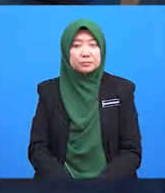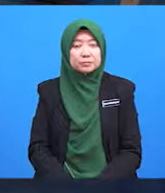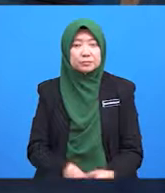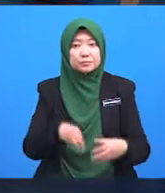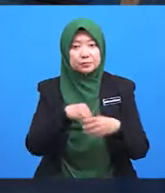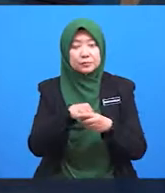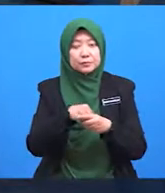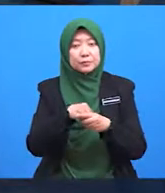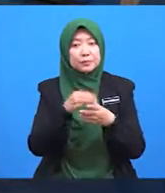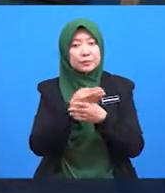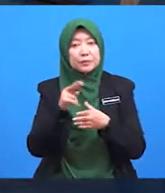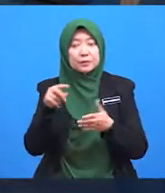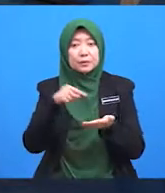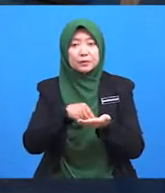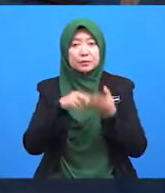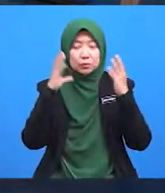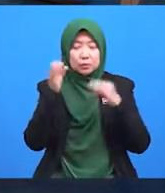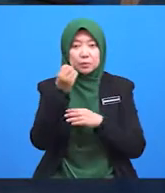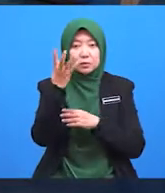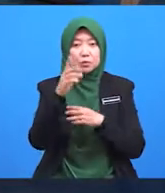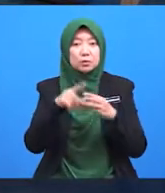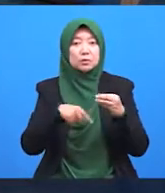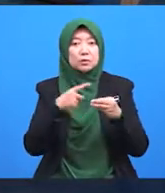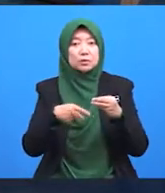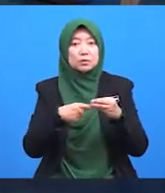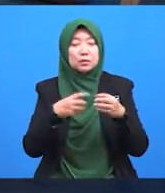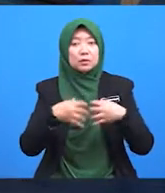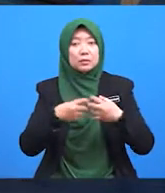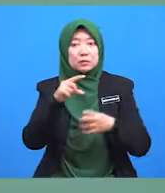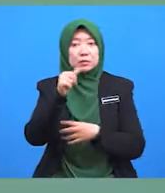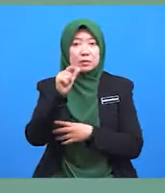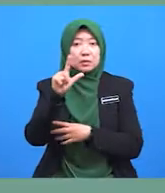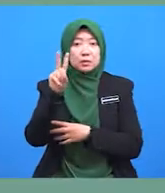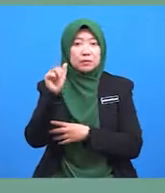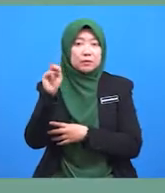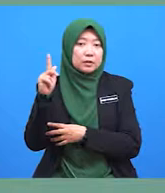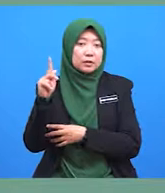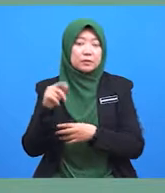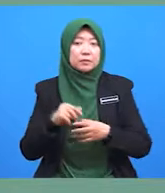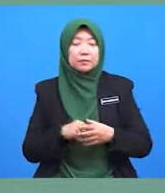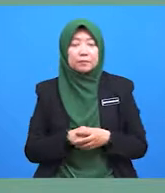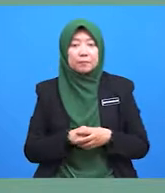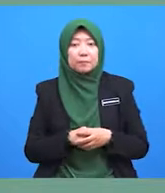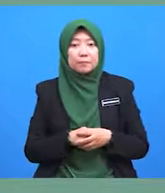Dalam segmen ini, saya akan menerangkan mengenai mesin galvanik.